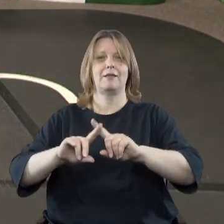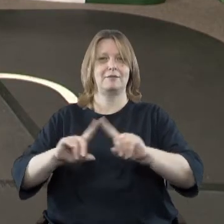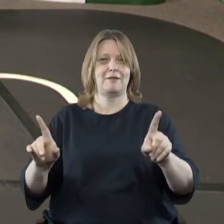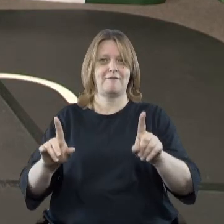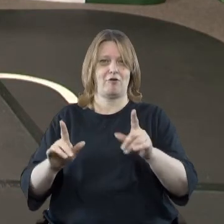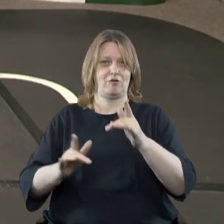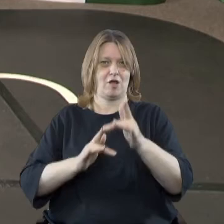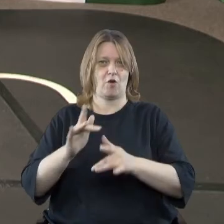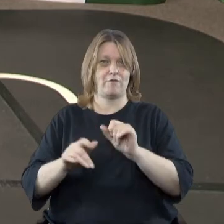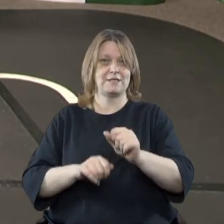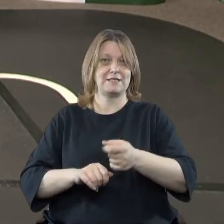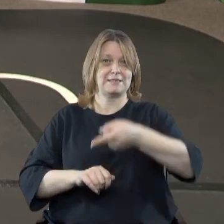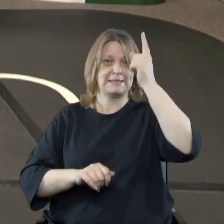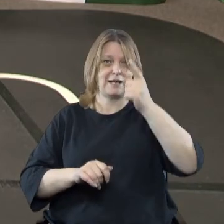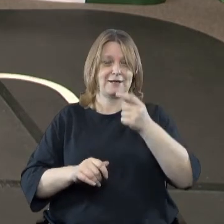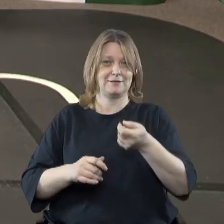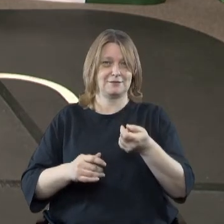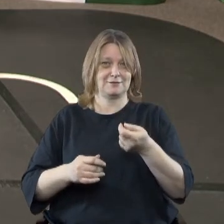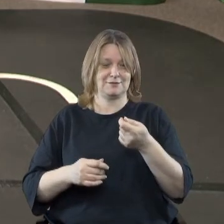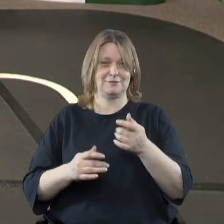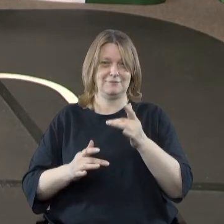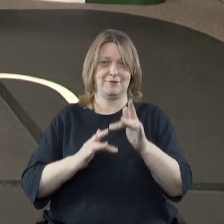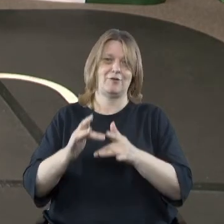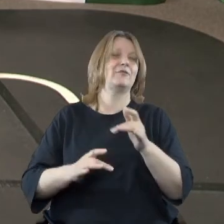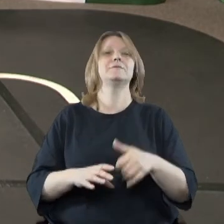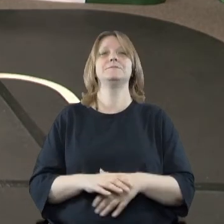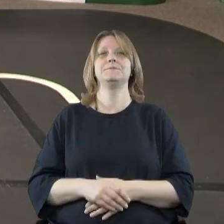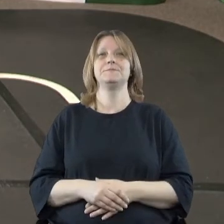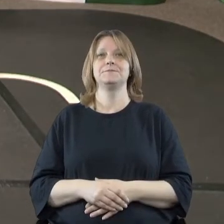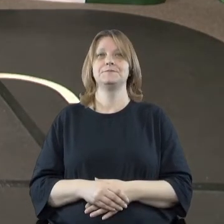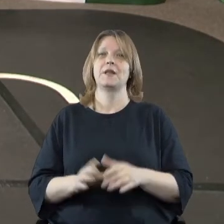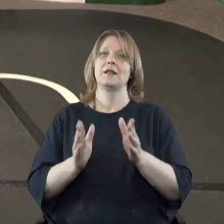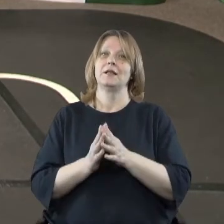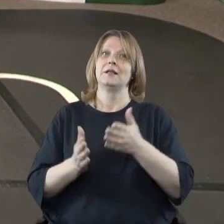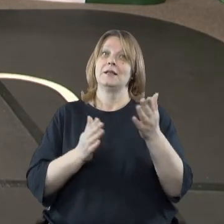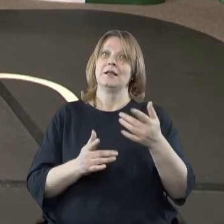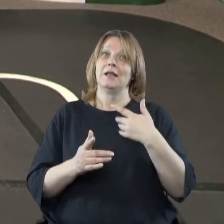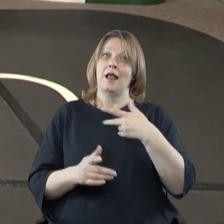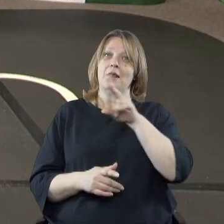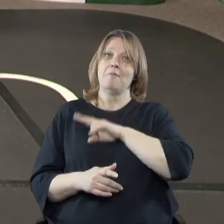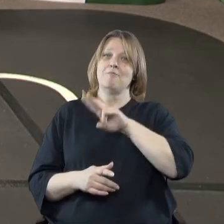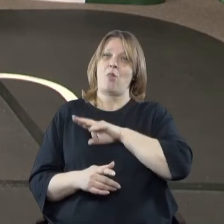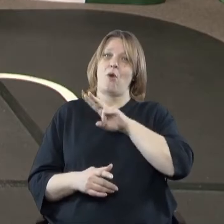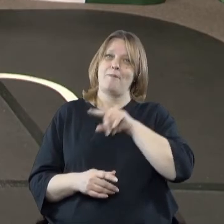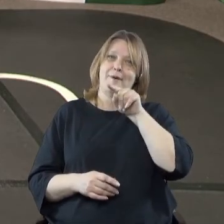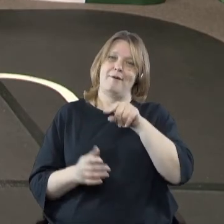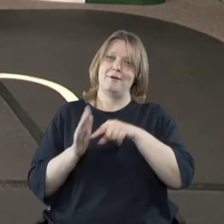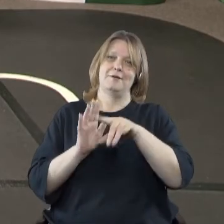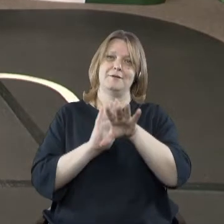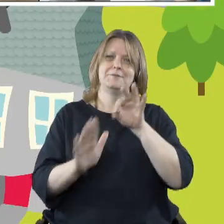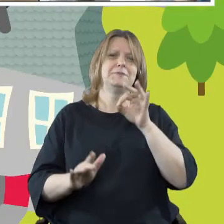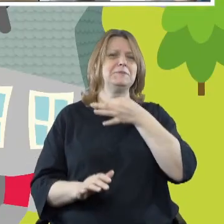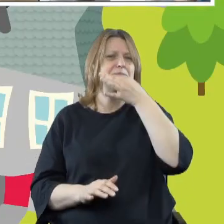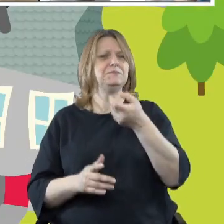Zakaz jazdy rowerem. Panowie ministrowie, proszę jakieś... O, znaki. Mi się ten podoba. Co to